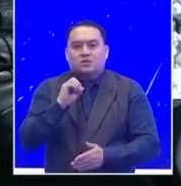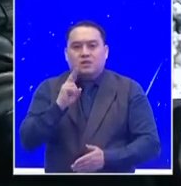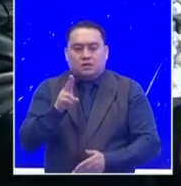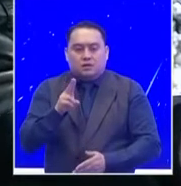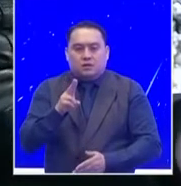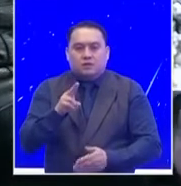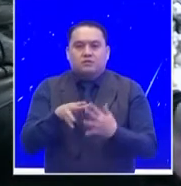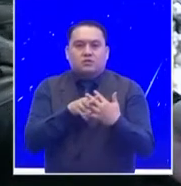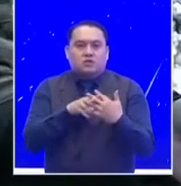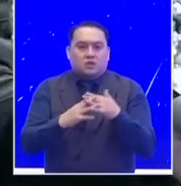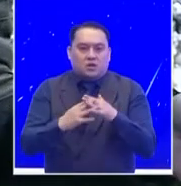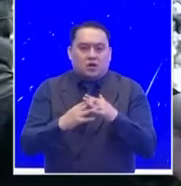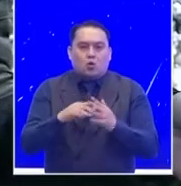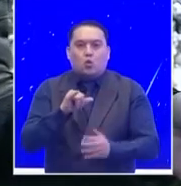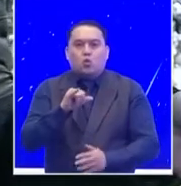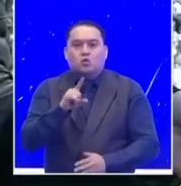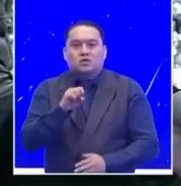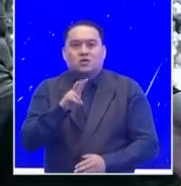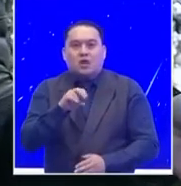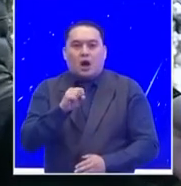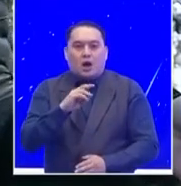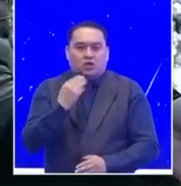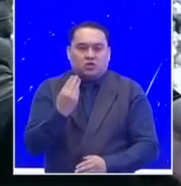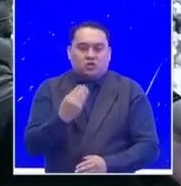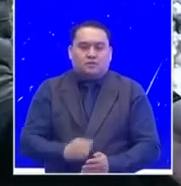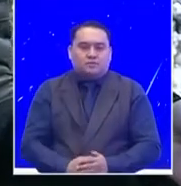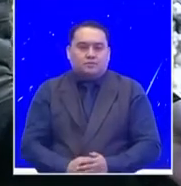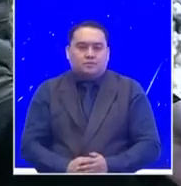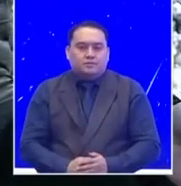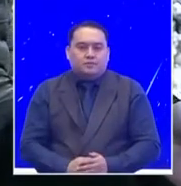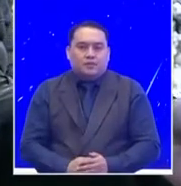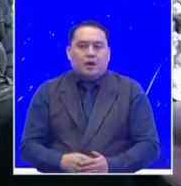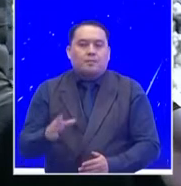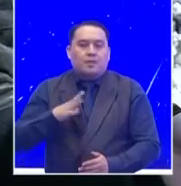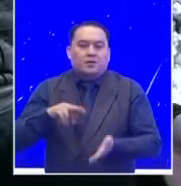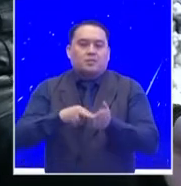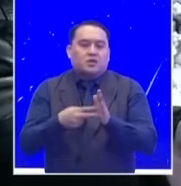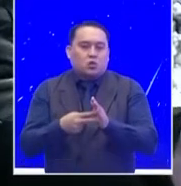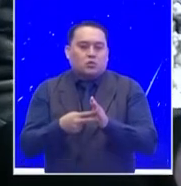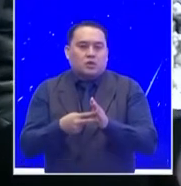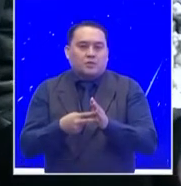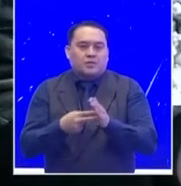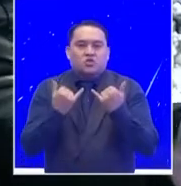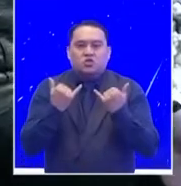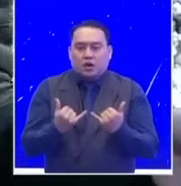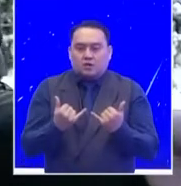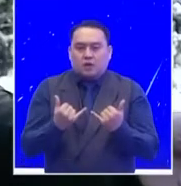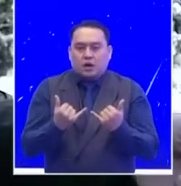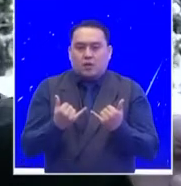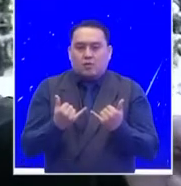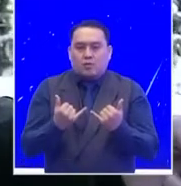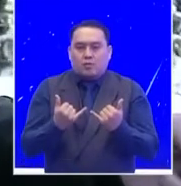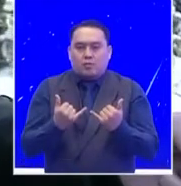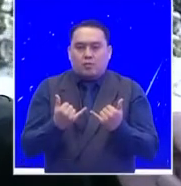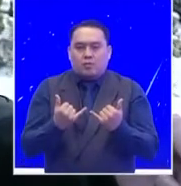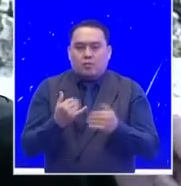в поселке Узунагаш и в поселке Каракимир. Также планируется сейчас, после нас оно